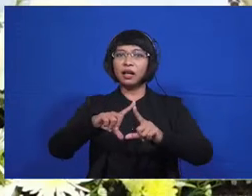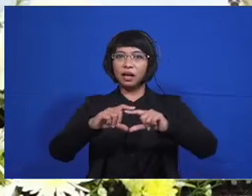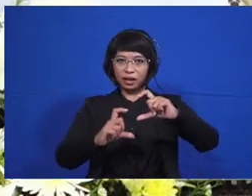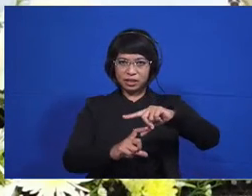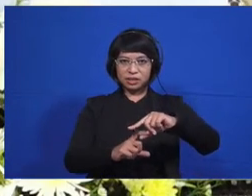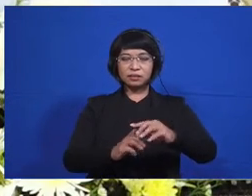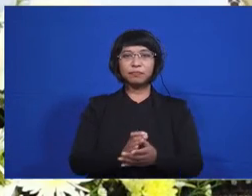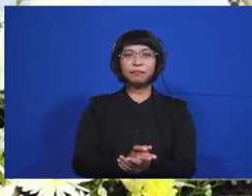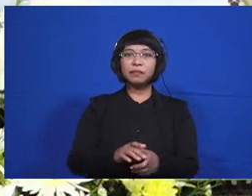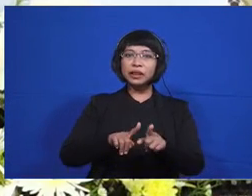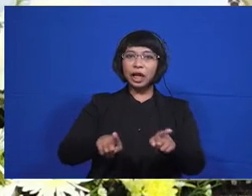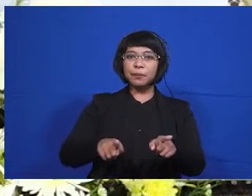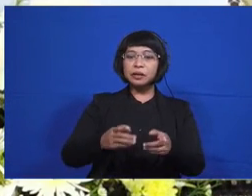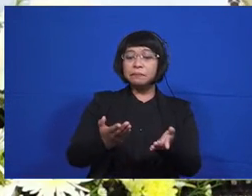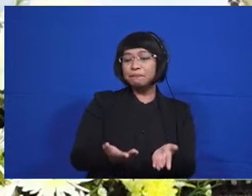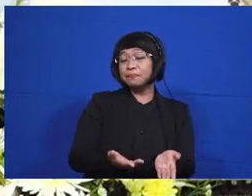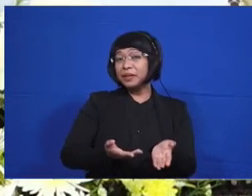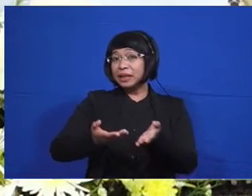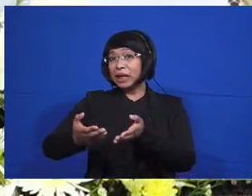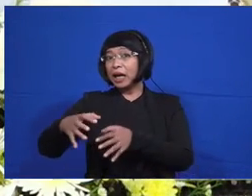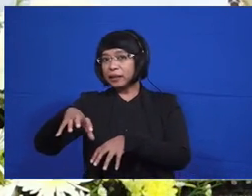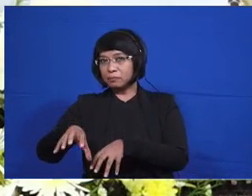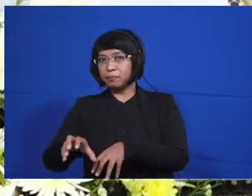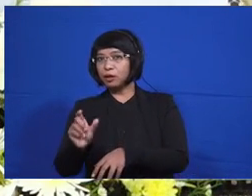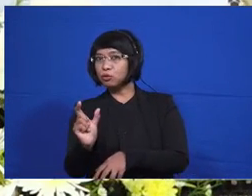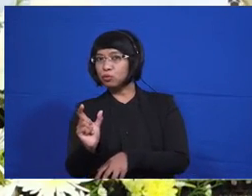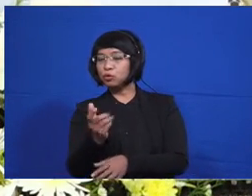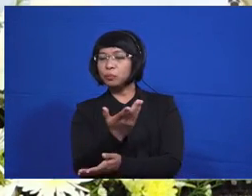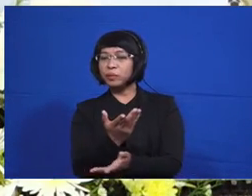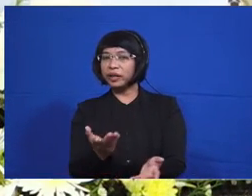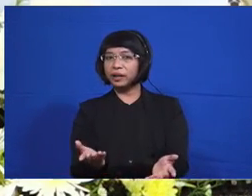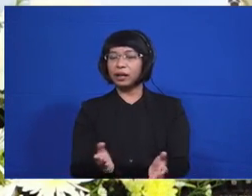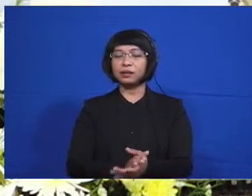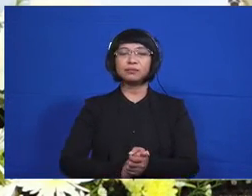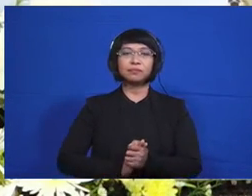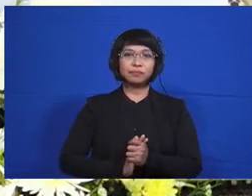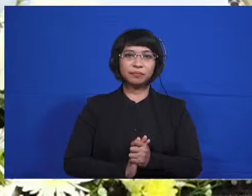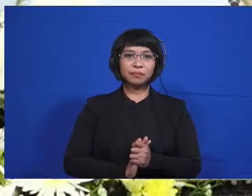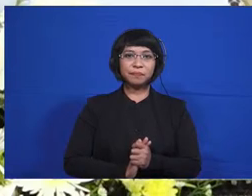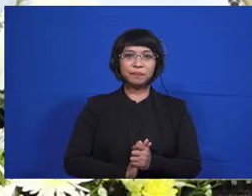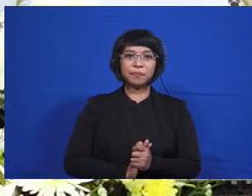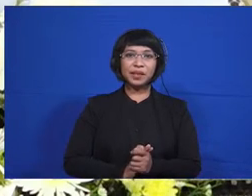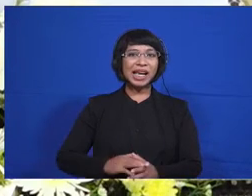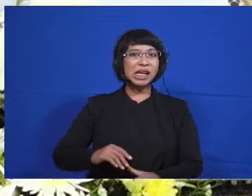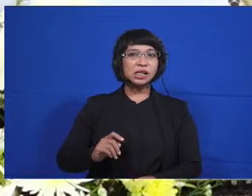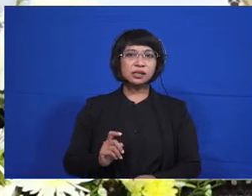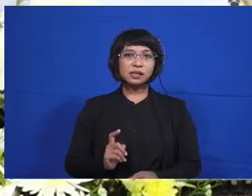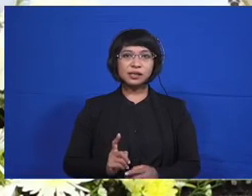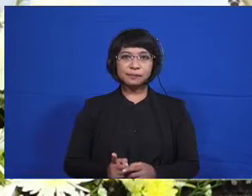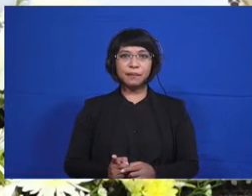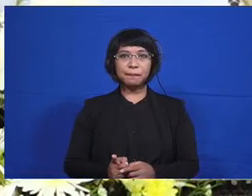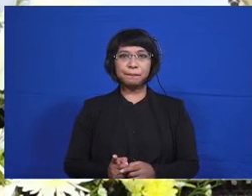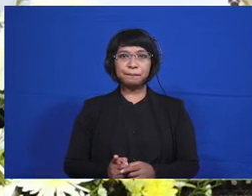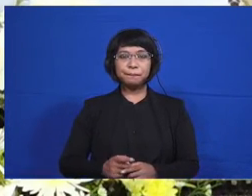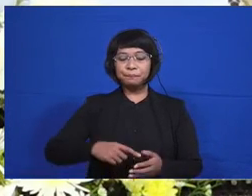berilah tempat kepada mereka murka Allah. Sebab ada